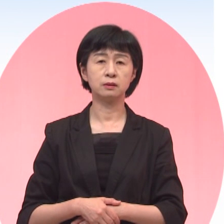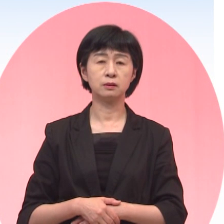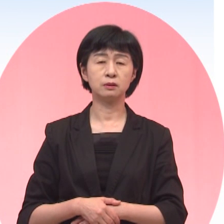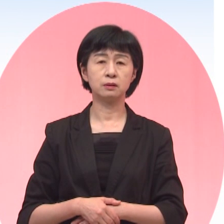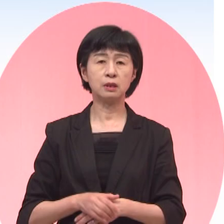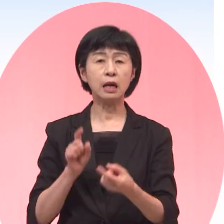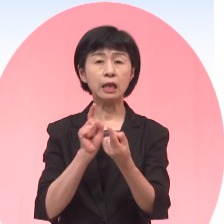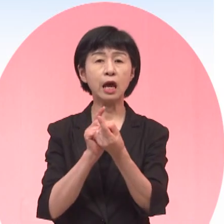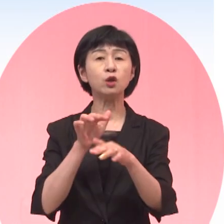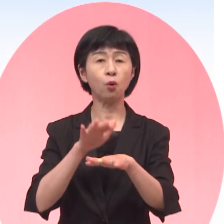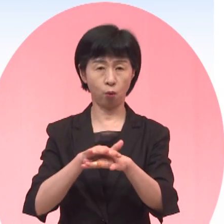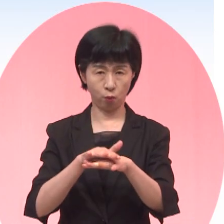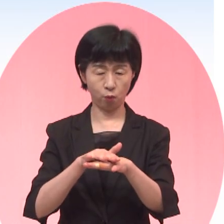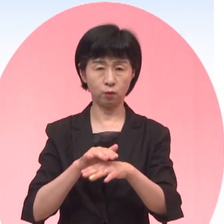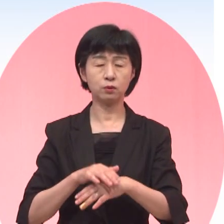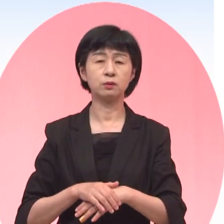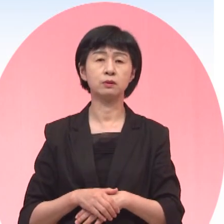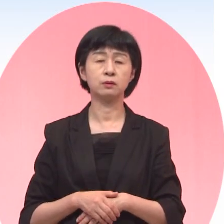対処法、